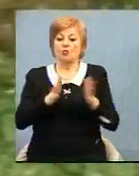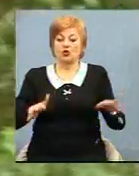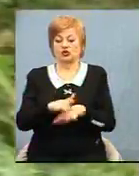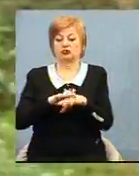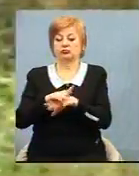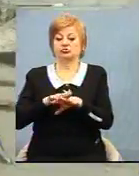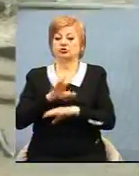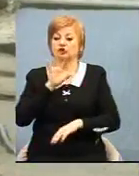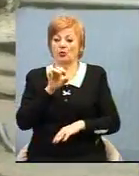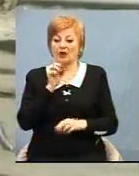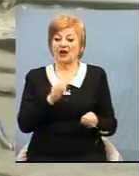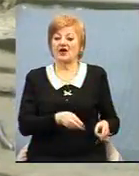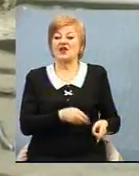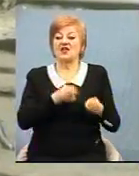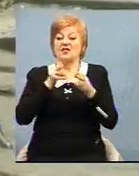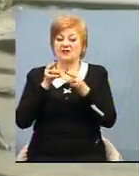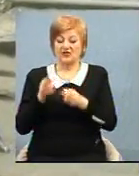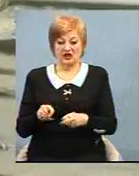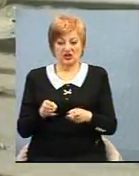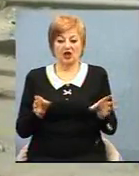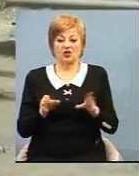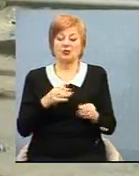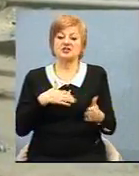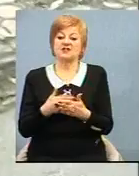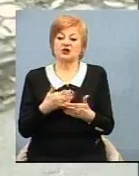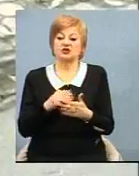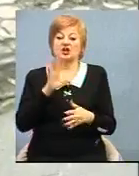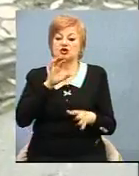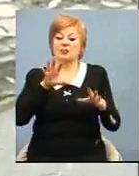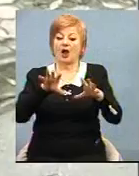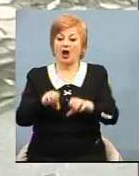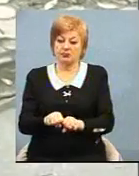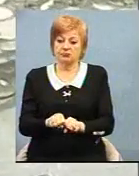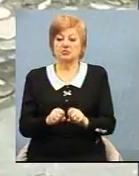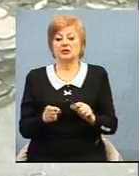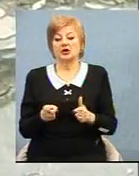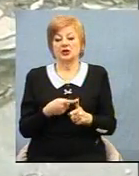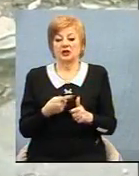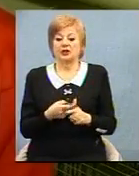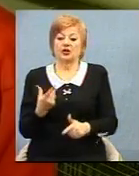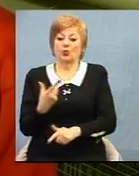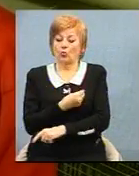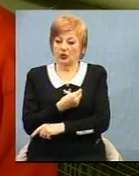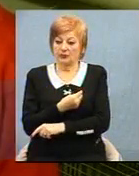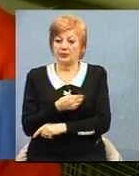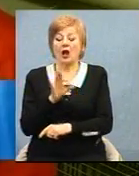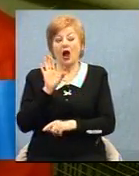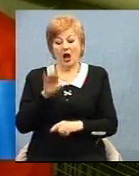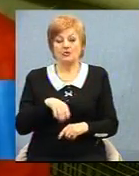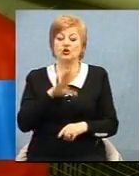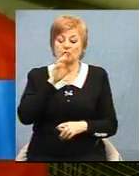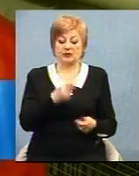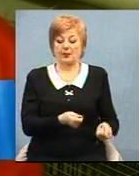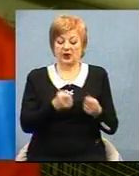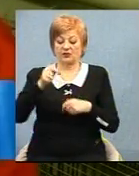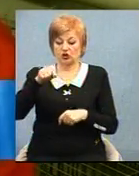чотирилапих. Туди виїжджали ловці спільно із волонтерами. Собак хапали руками або застосовували анестезію. Потім собак привозили к нам на